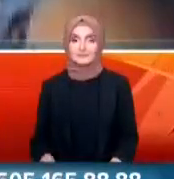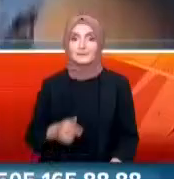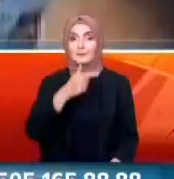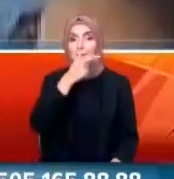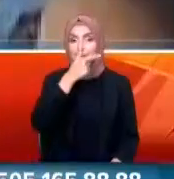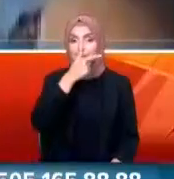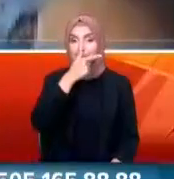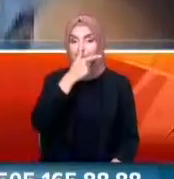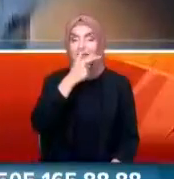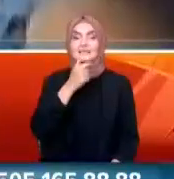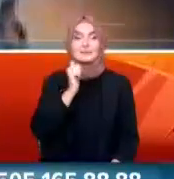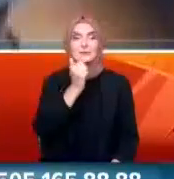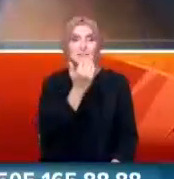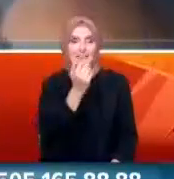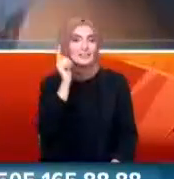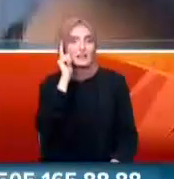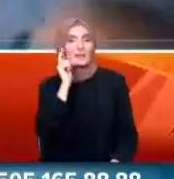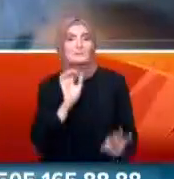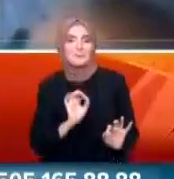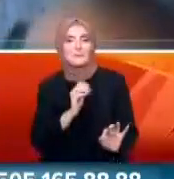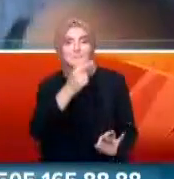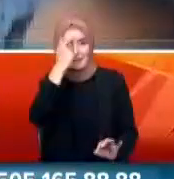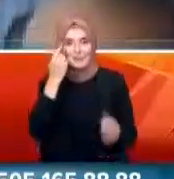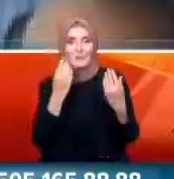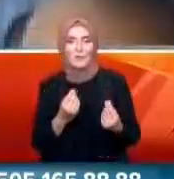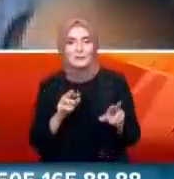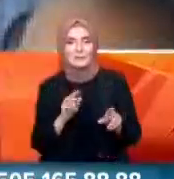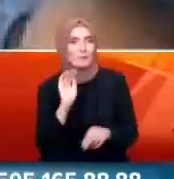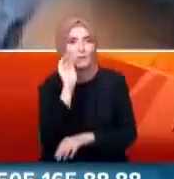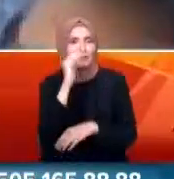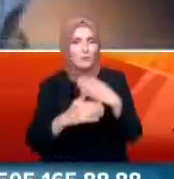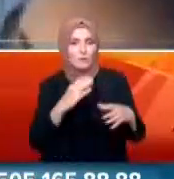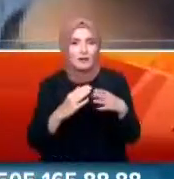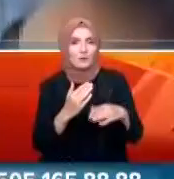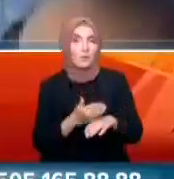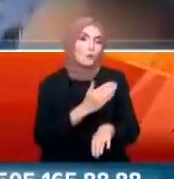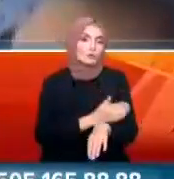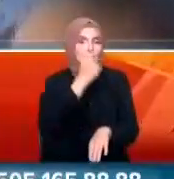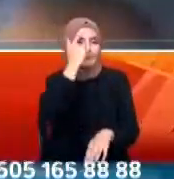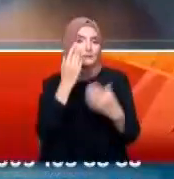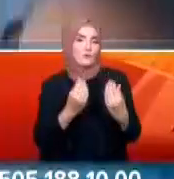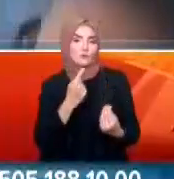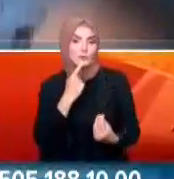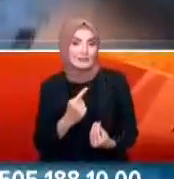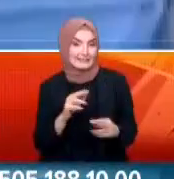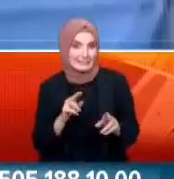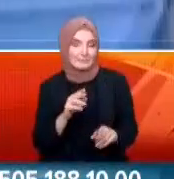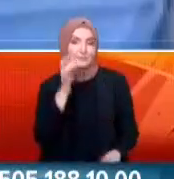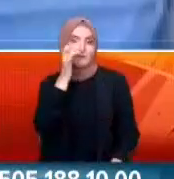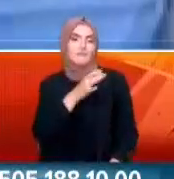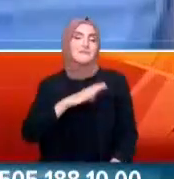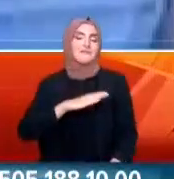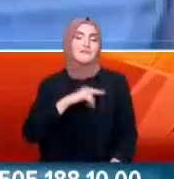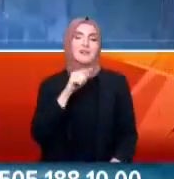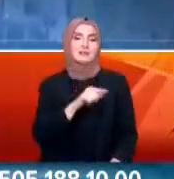Perşembenin gelişi çarşambadan belliydi. Maskeyi tam kapatalım. Her şey deme ben. Yolcunun kaplarlığına söyledi. Maskeyi tam kapatalım.